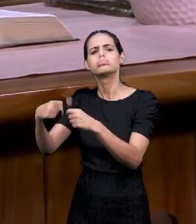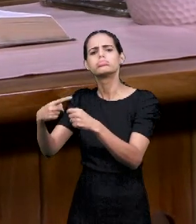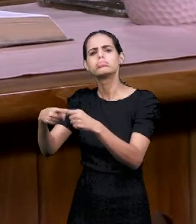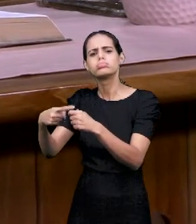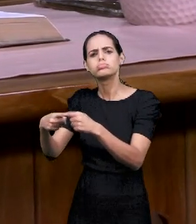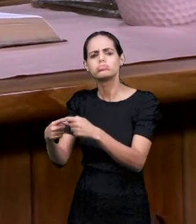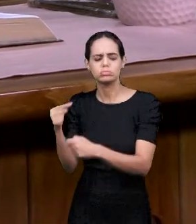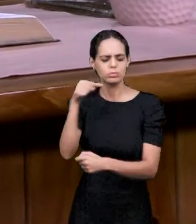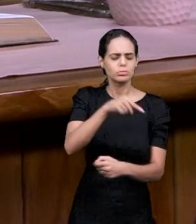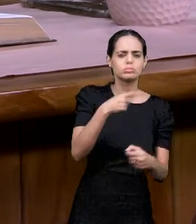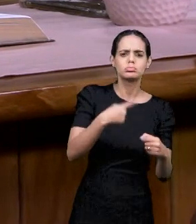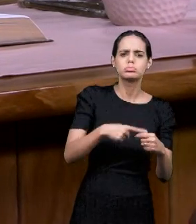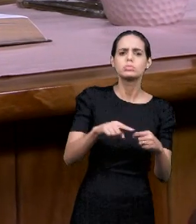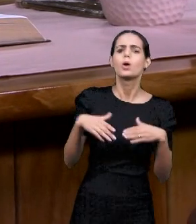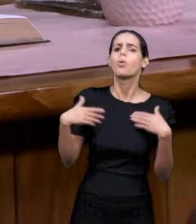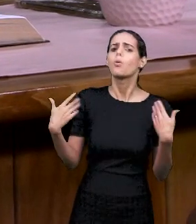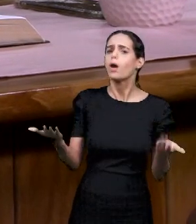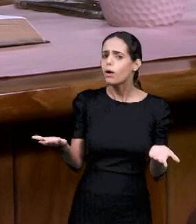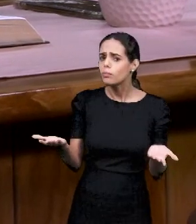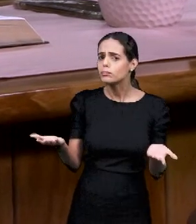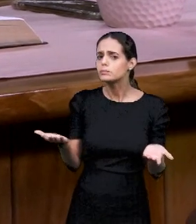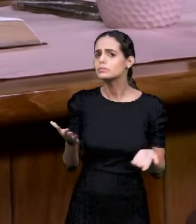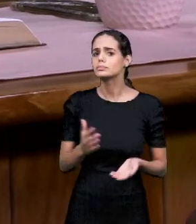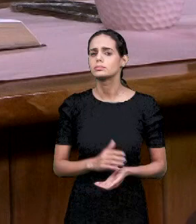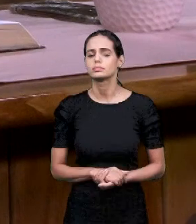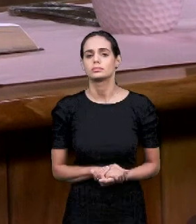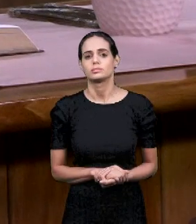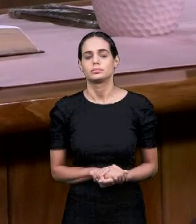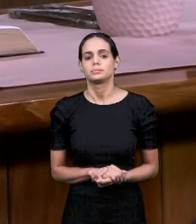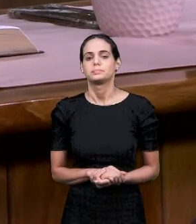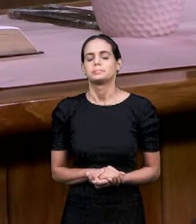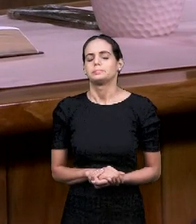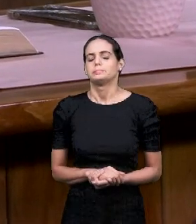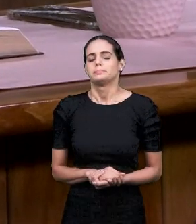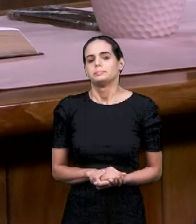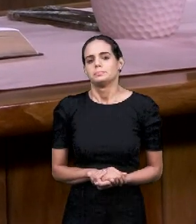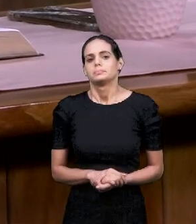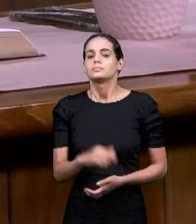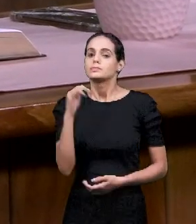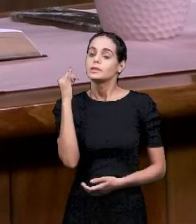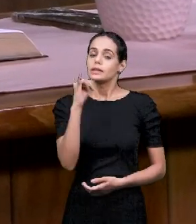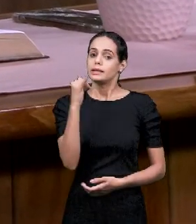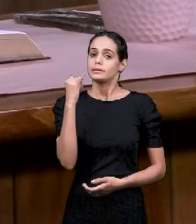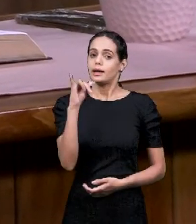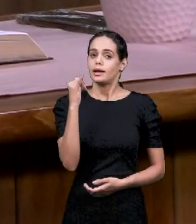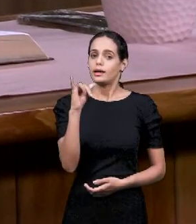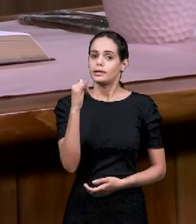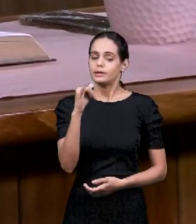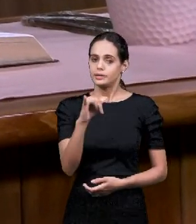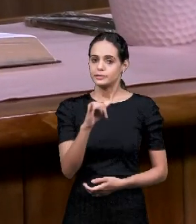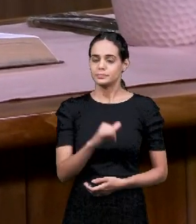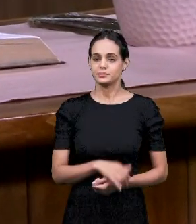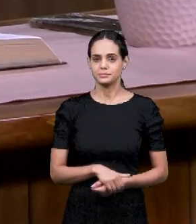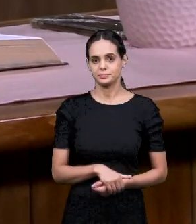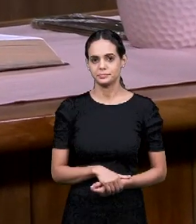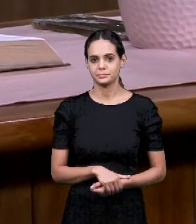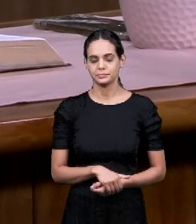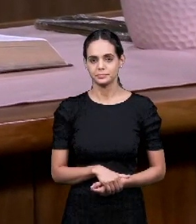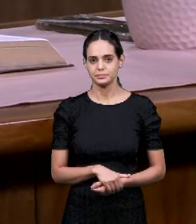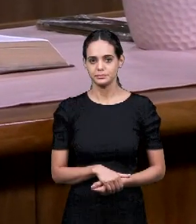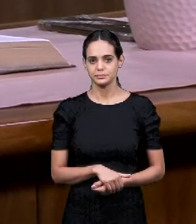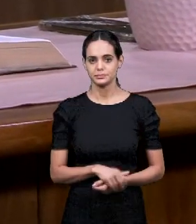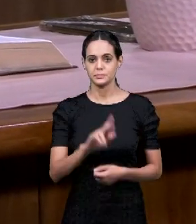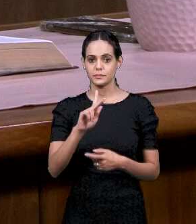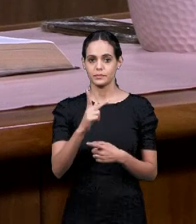Très bien, pour répondre à cette question, nous allons voir la collaboration de nos frères. On va en Italie, notre sœur va parler en italien, la